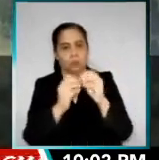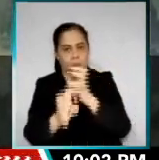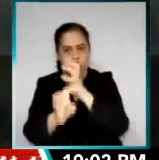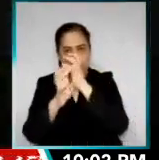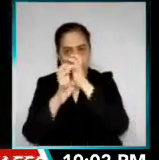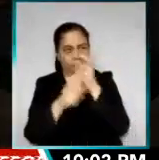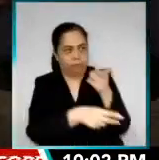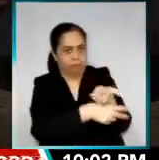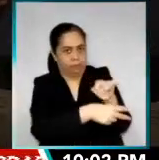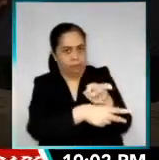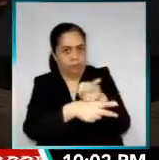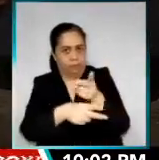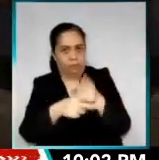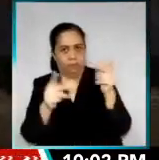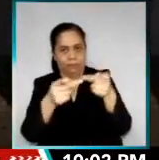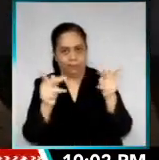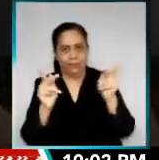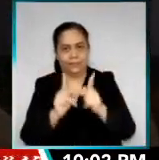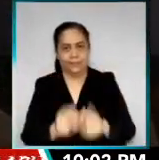lugar.